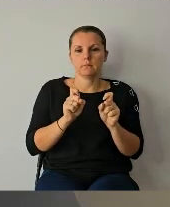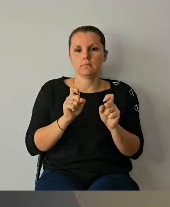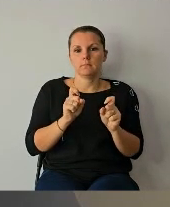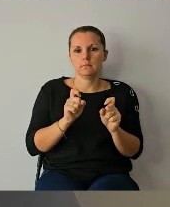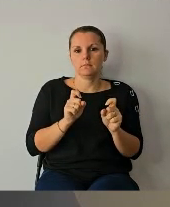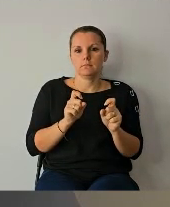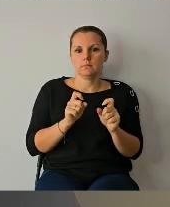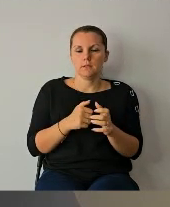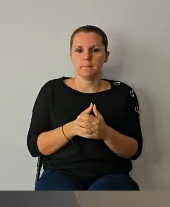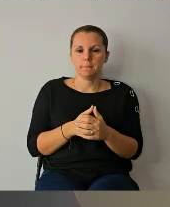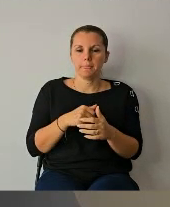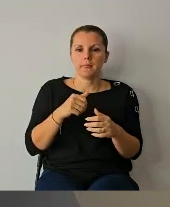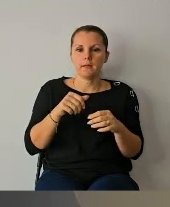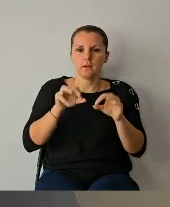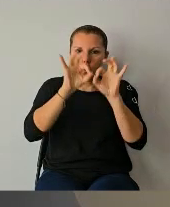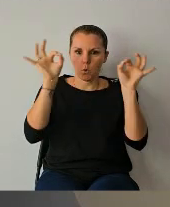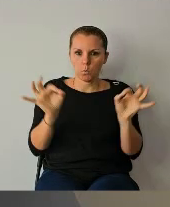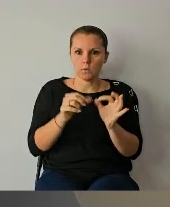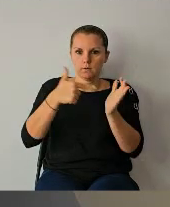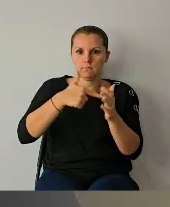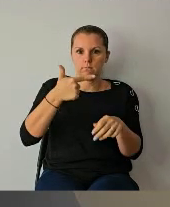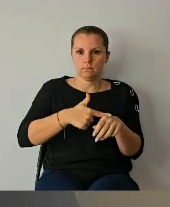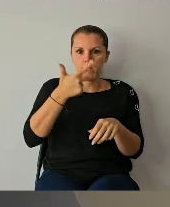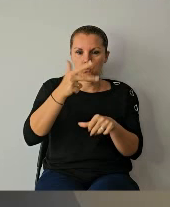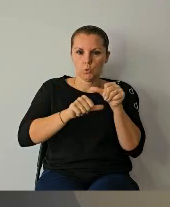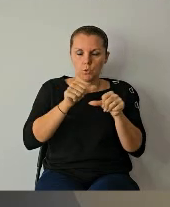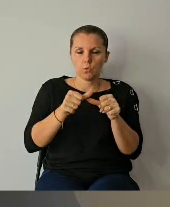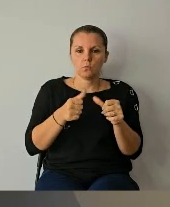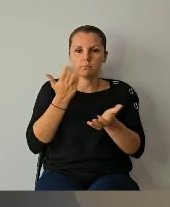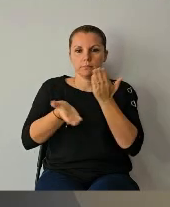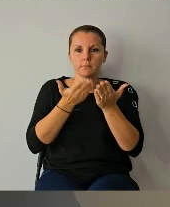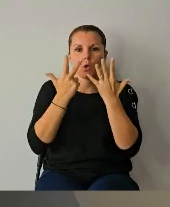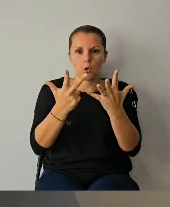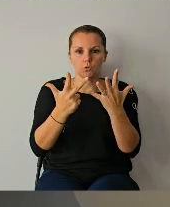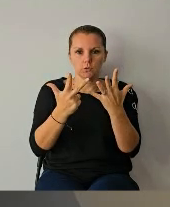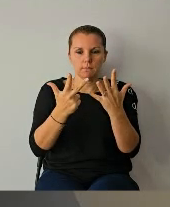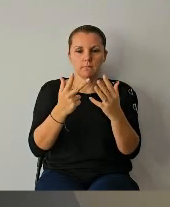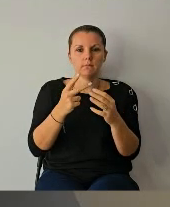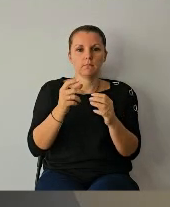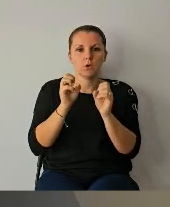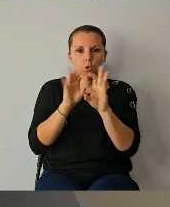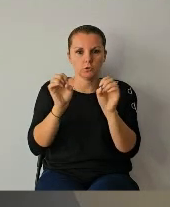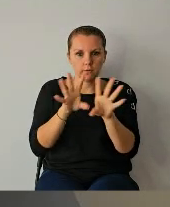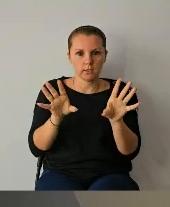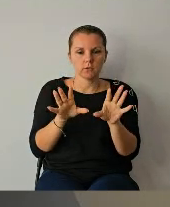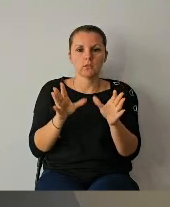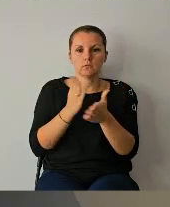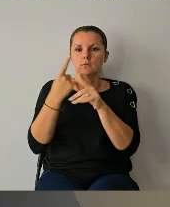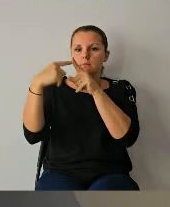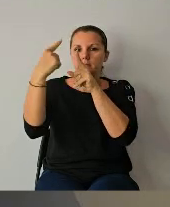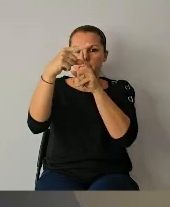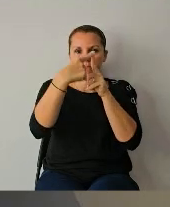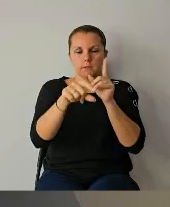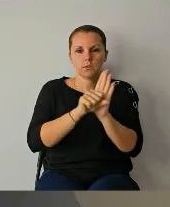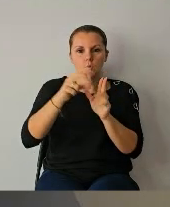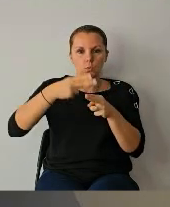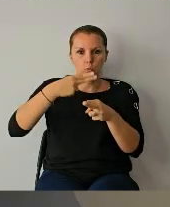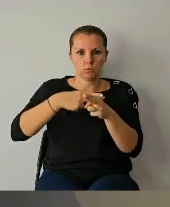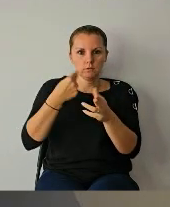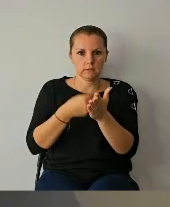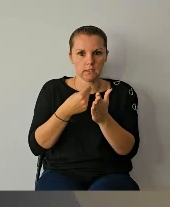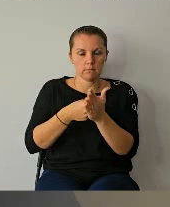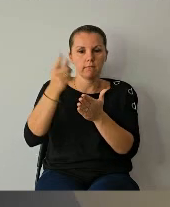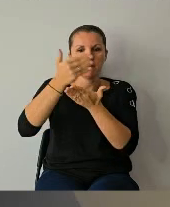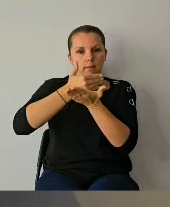Łącznie w roku 2023 złożono 8 oświadczeń, które przesłano do stosownych urzędów skarbowych, gdzie podlegają dalszej